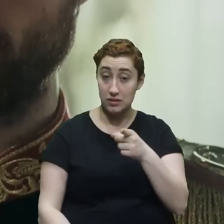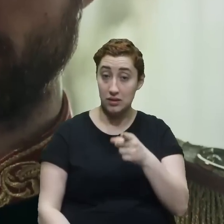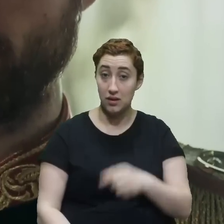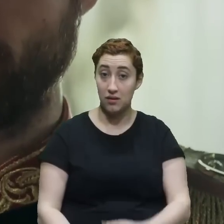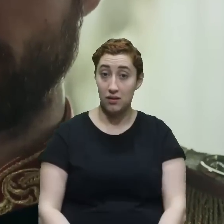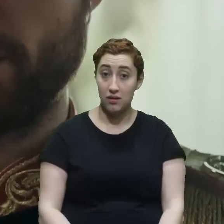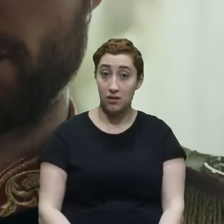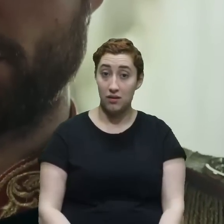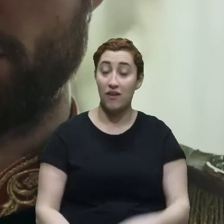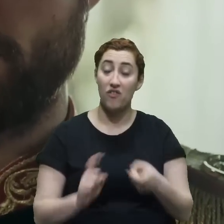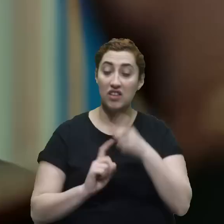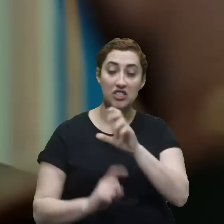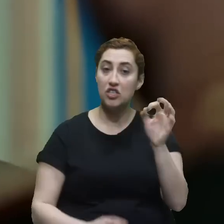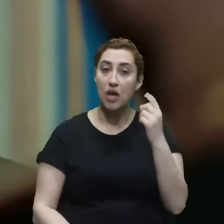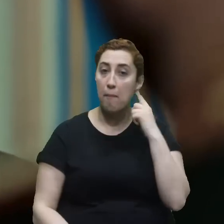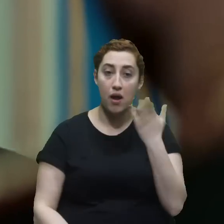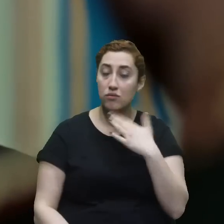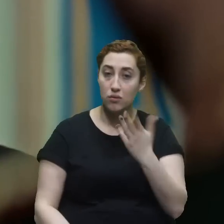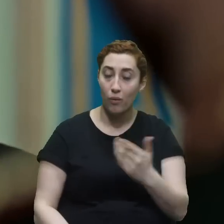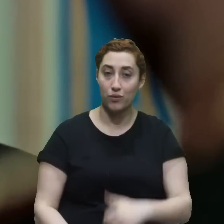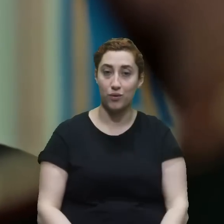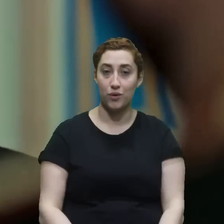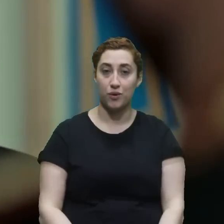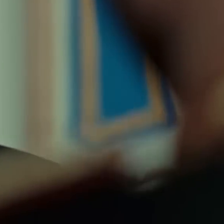size. Ve sizin ruhunuz bile duymadı.